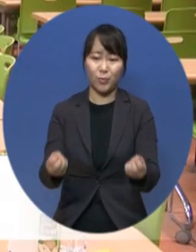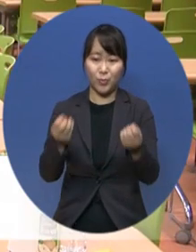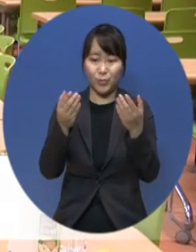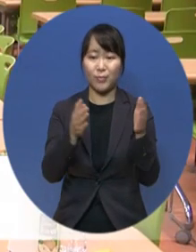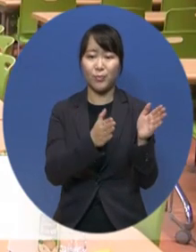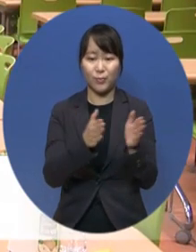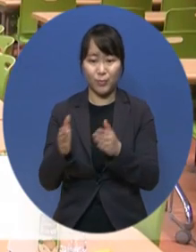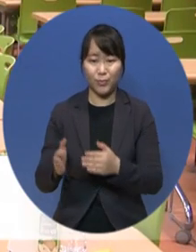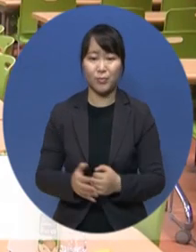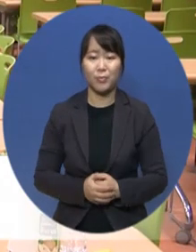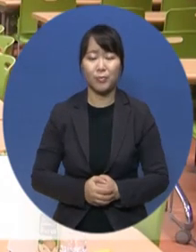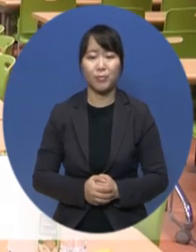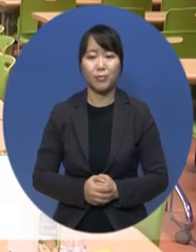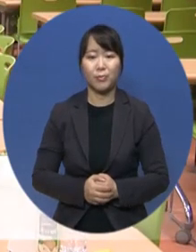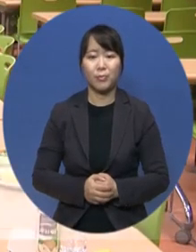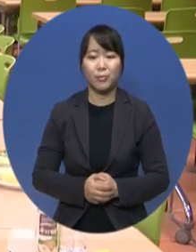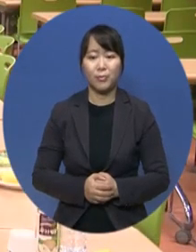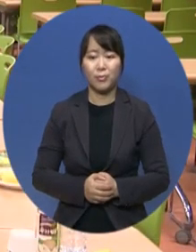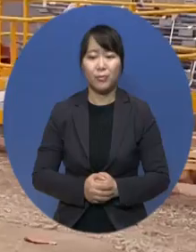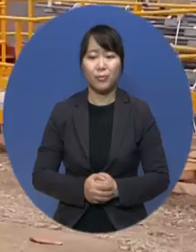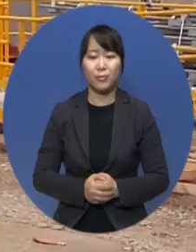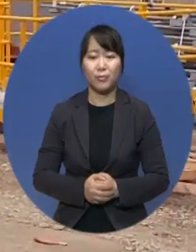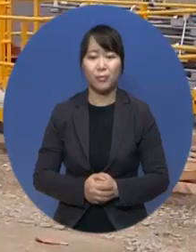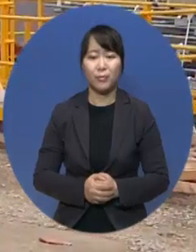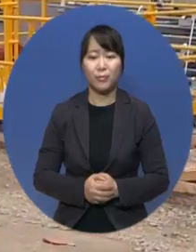이 행사를 준비하게 됐습니다.